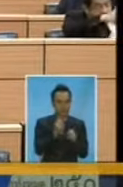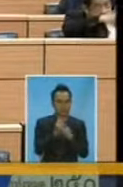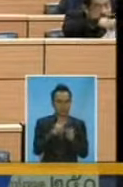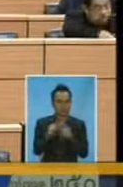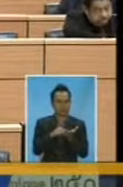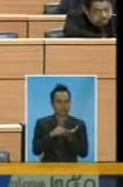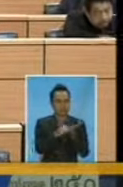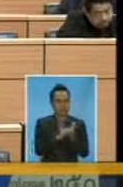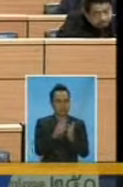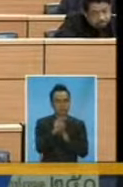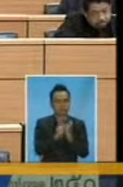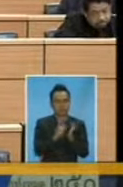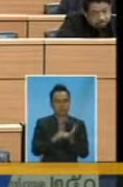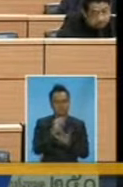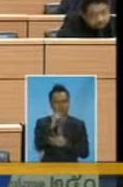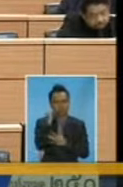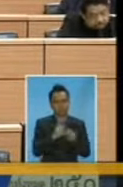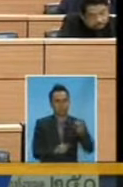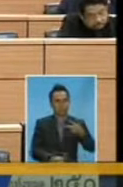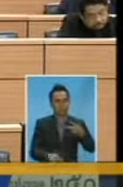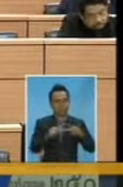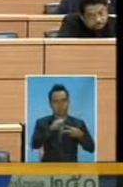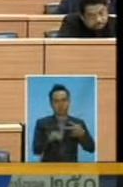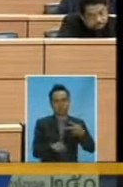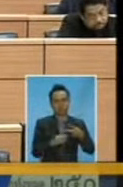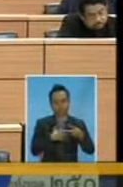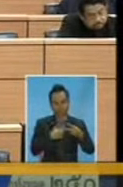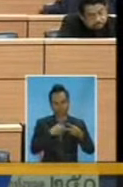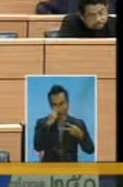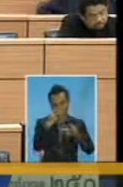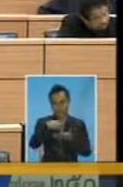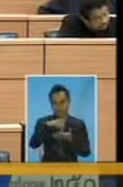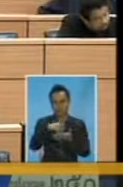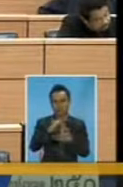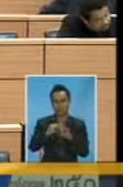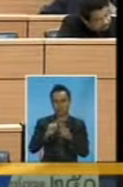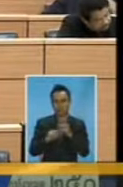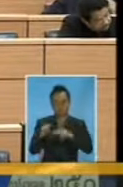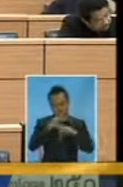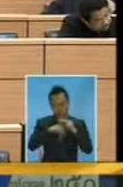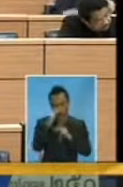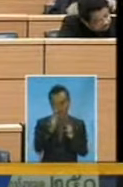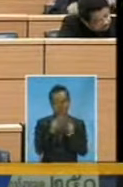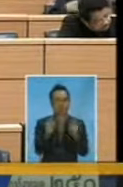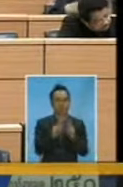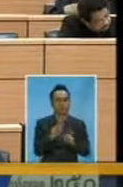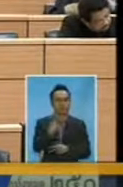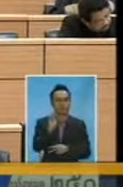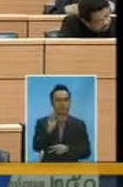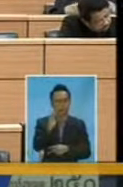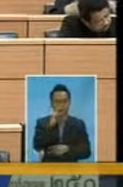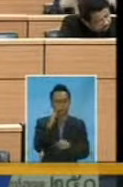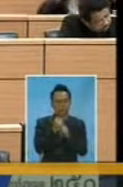กฎหมายลูกนะฮะซึ่งก็ถือว่าวันนี้ชัดเจนนะฮะเพื่อที่จะทำความเข้าใจในกร